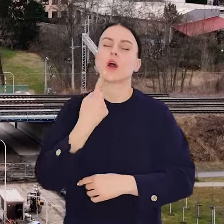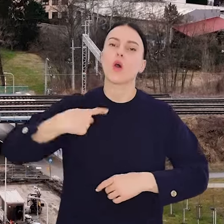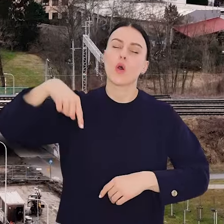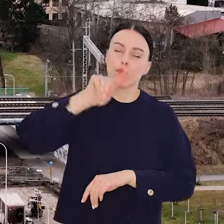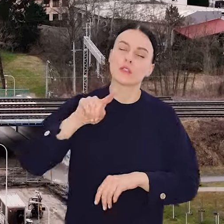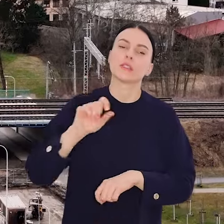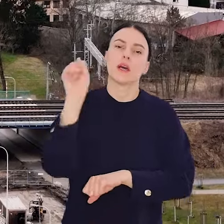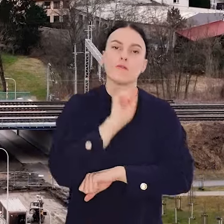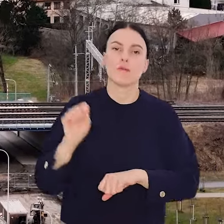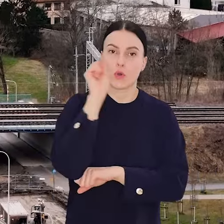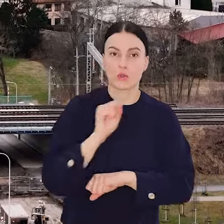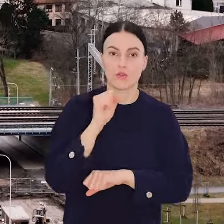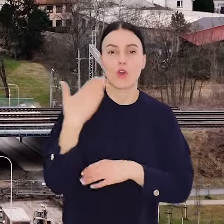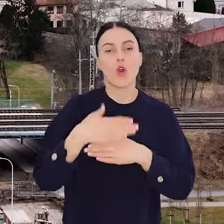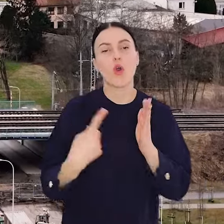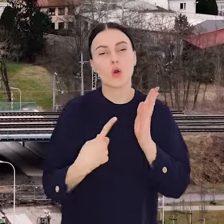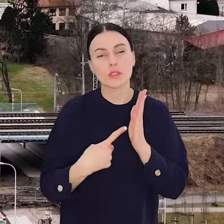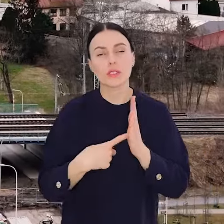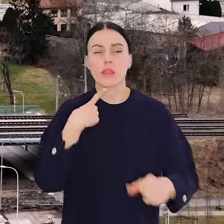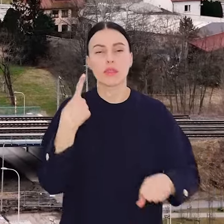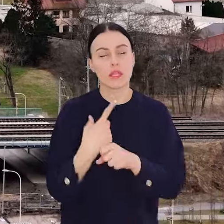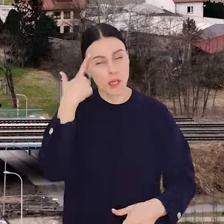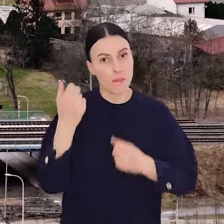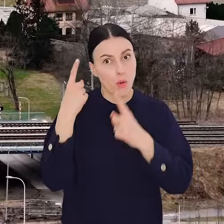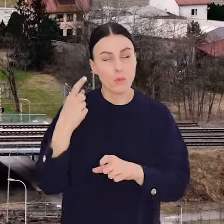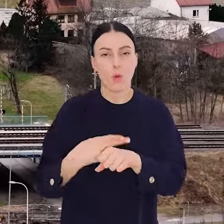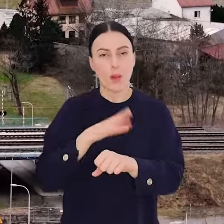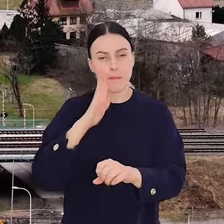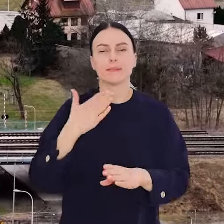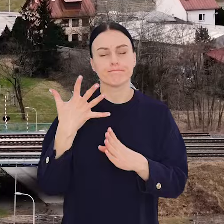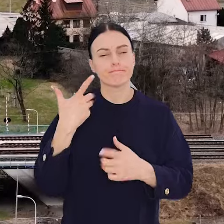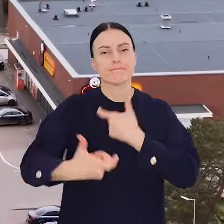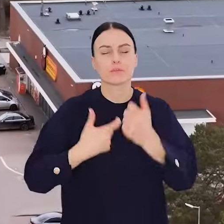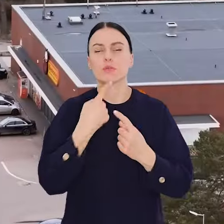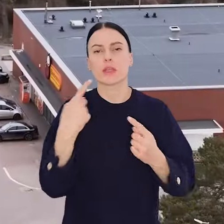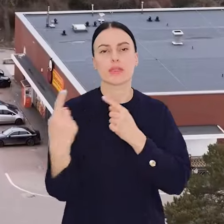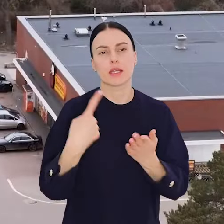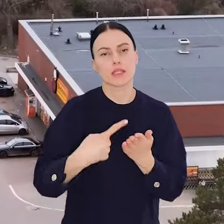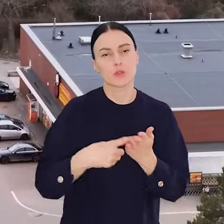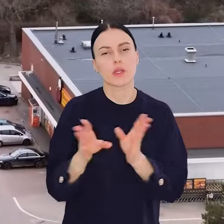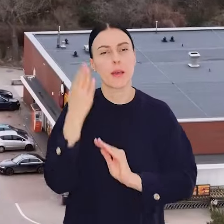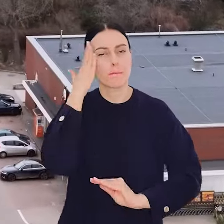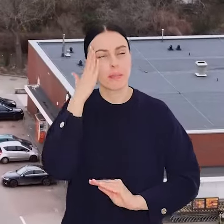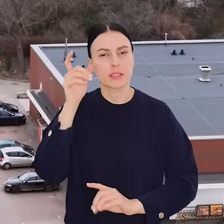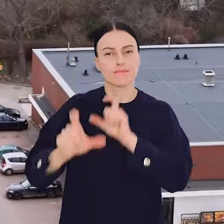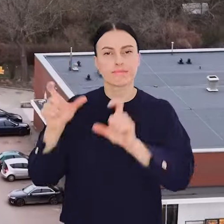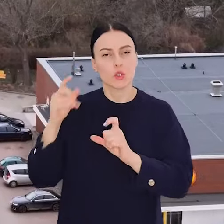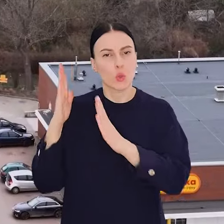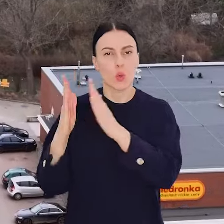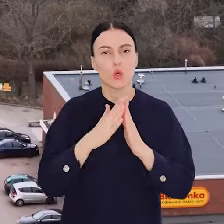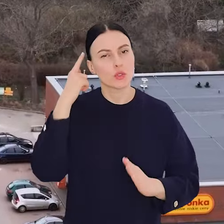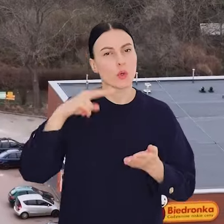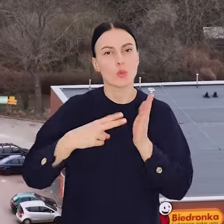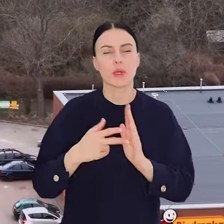Wrocławia. Przed ostatecznymi decyzjami pomysły urzędników zostaną przedyskutowane z mieszkańcami tych osiedli. Pierwsze